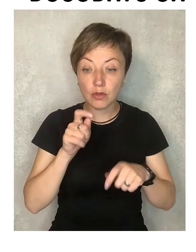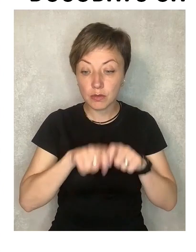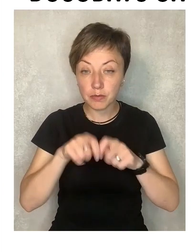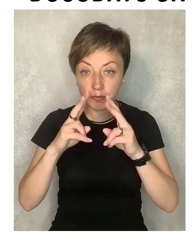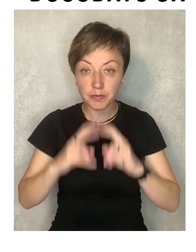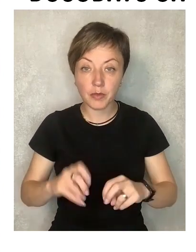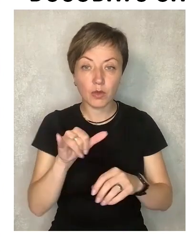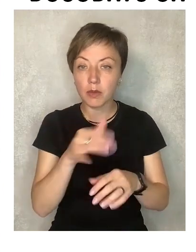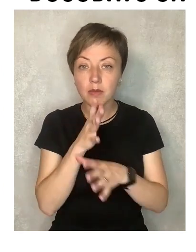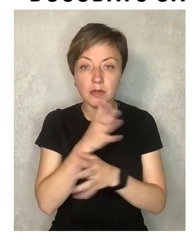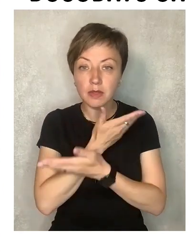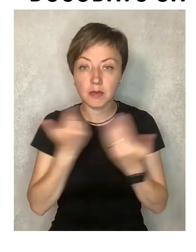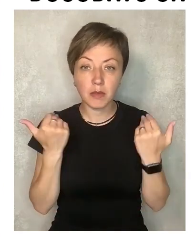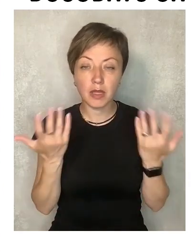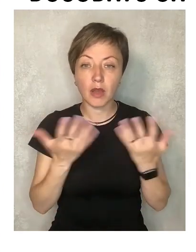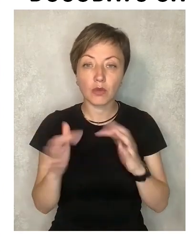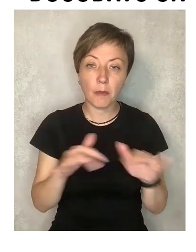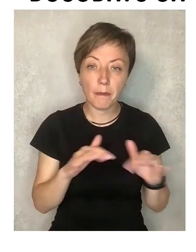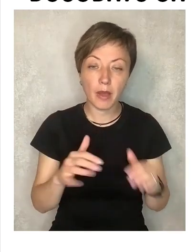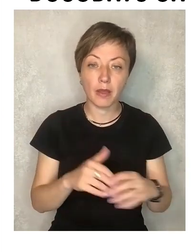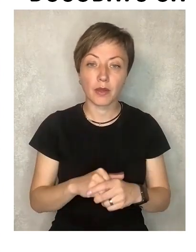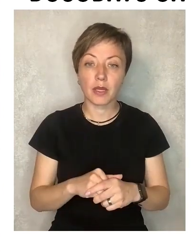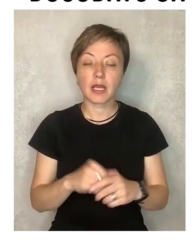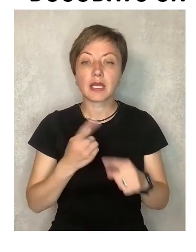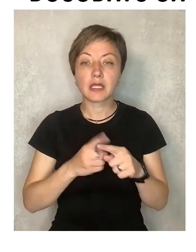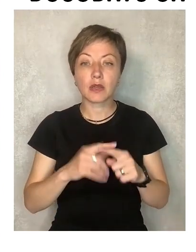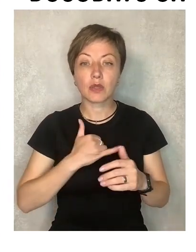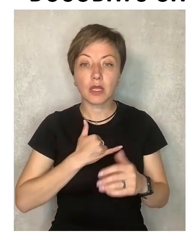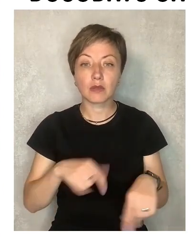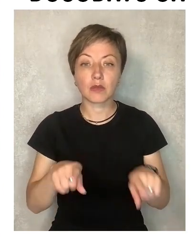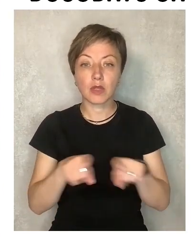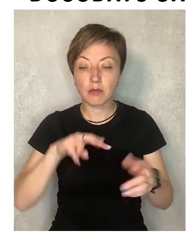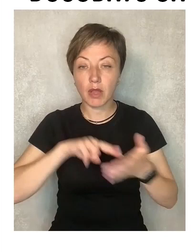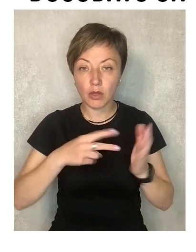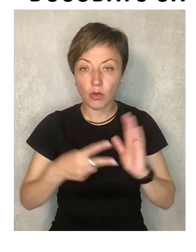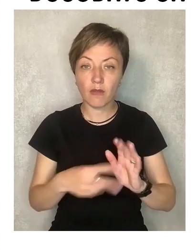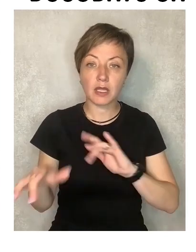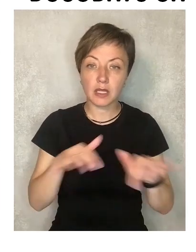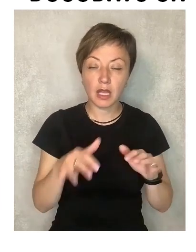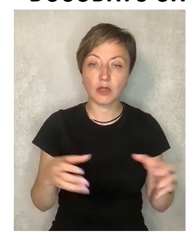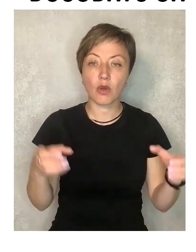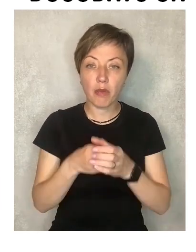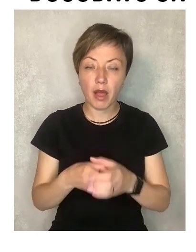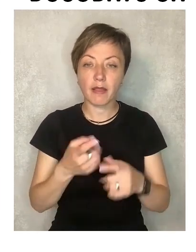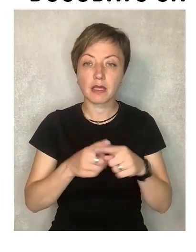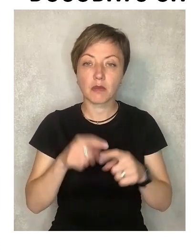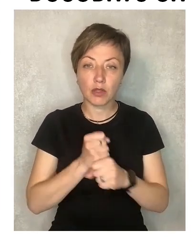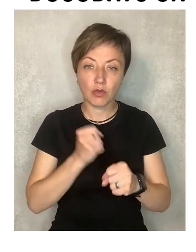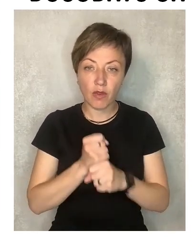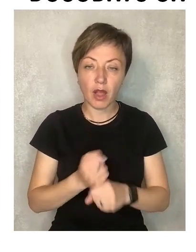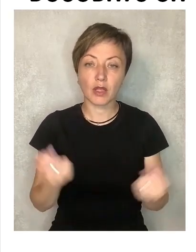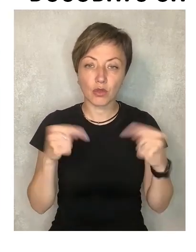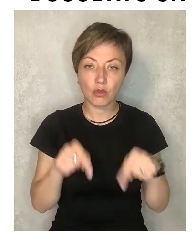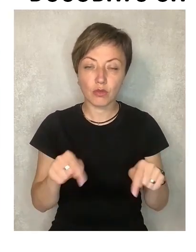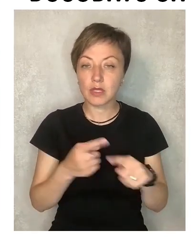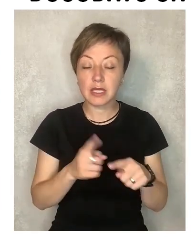буде часу на якусь компанію. І це в нас була так спланована діяльність, де команда над цим працювала. І тому це утопія думати,